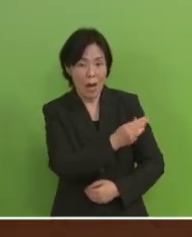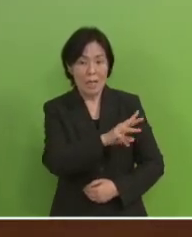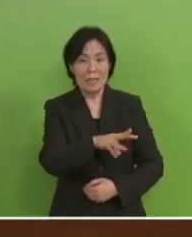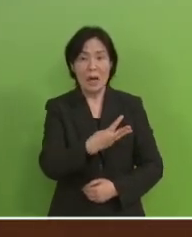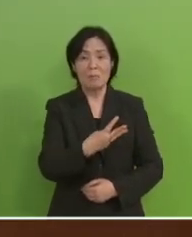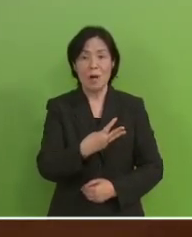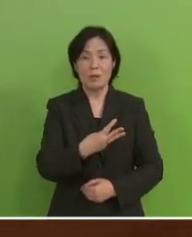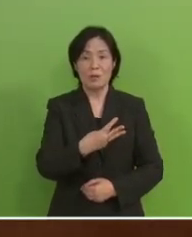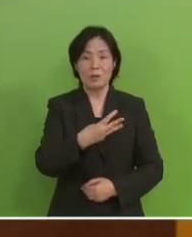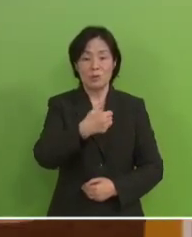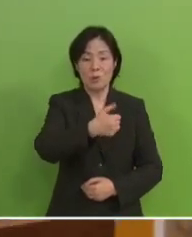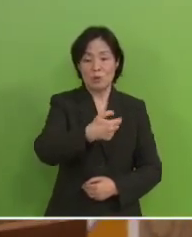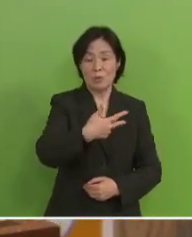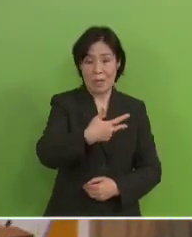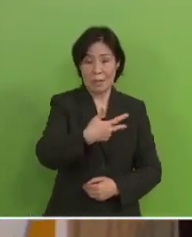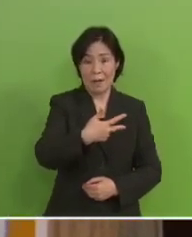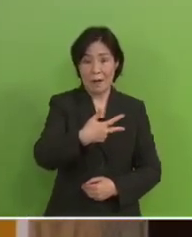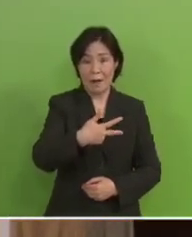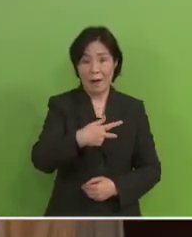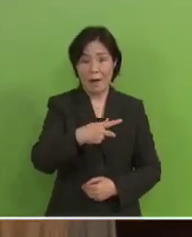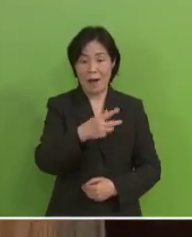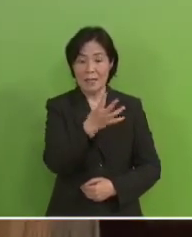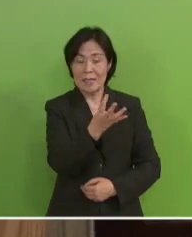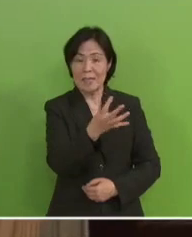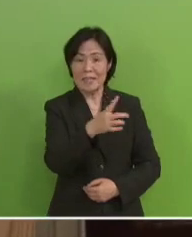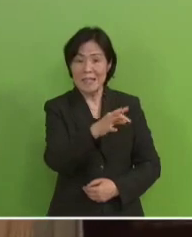357二例目から